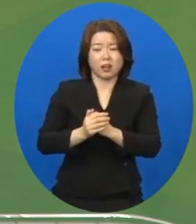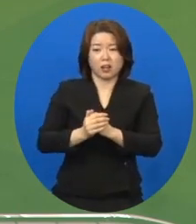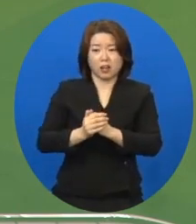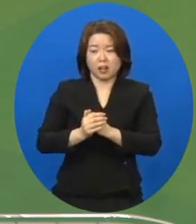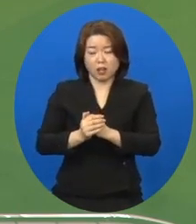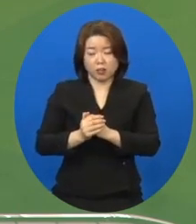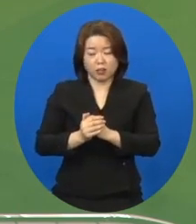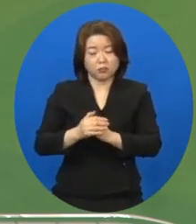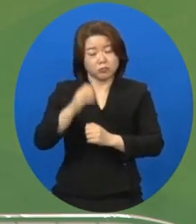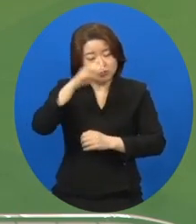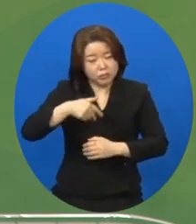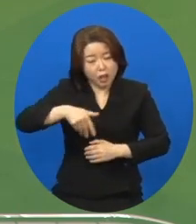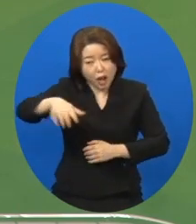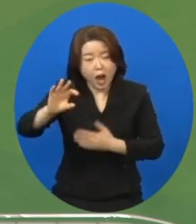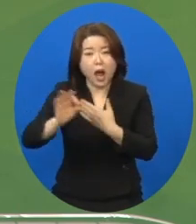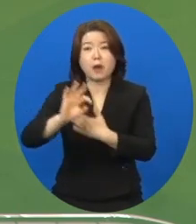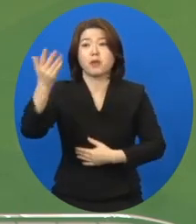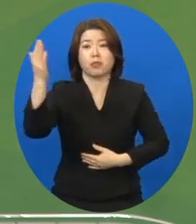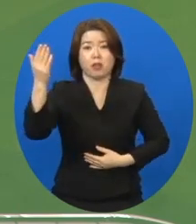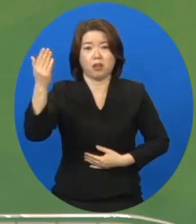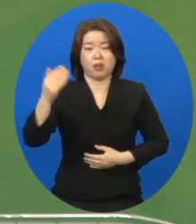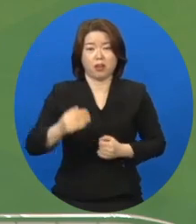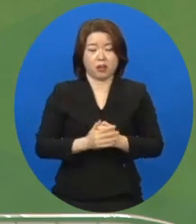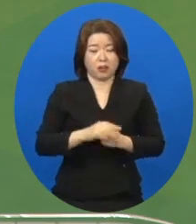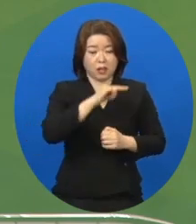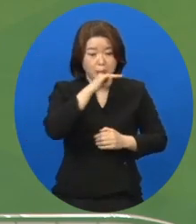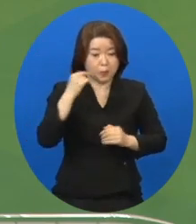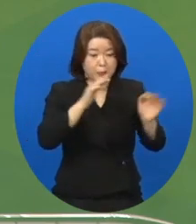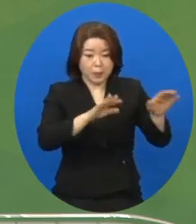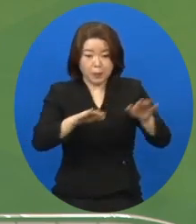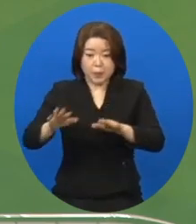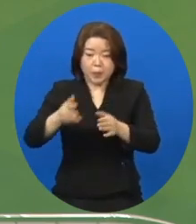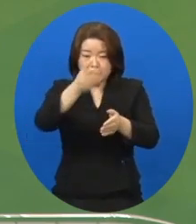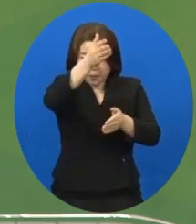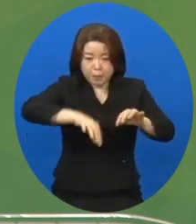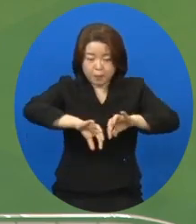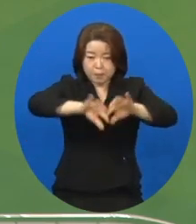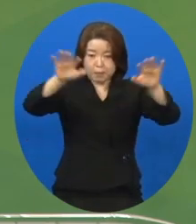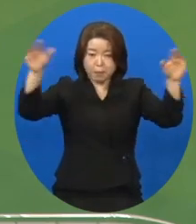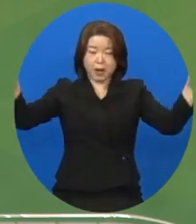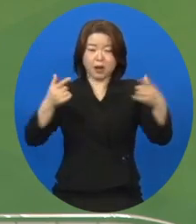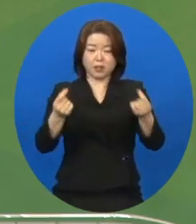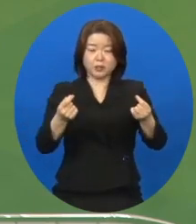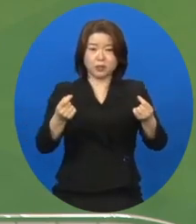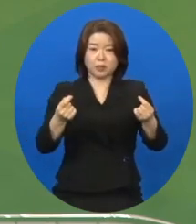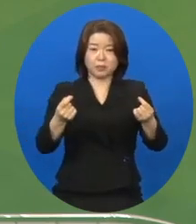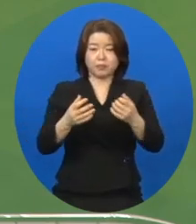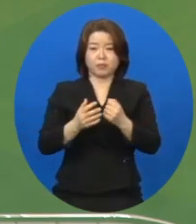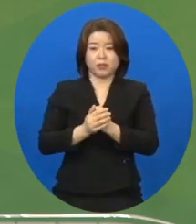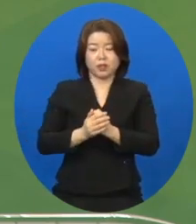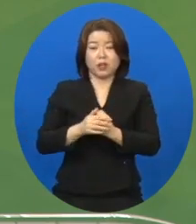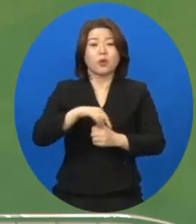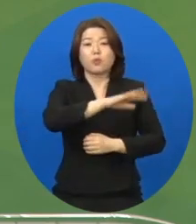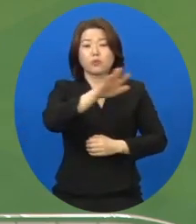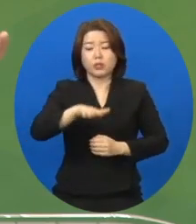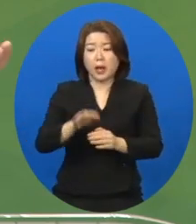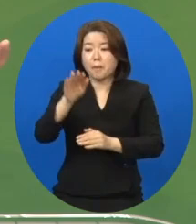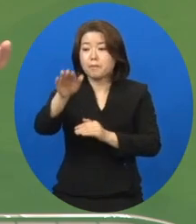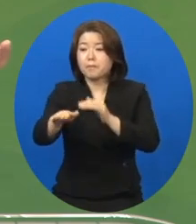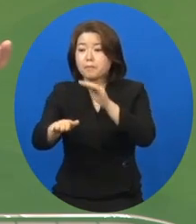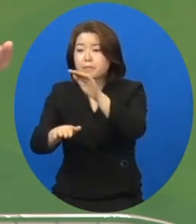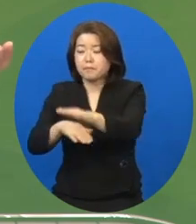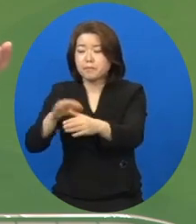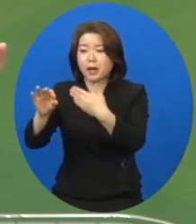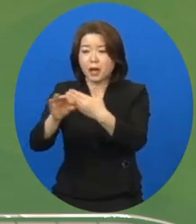들어가기만 하면 되는데, 아, 들어가 홍해를 가르신 것처럼 들어가기만 하면 그 땅을 주시겠다는데 그걸 못한